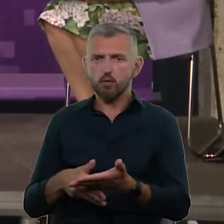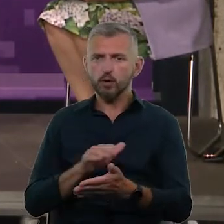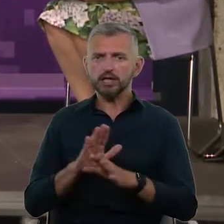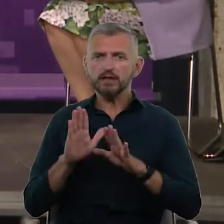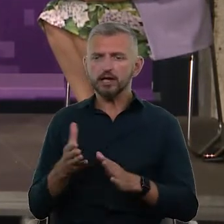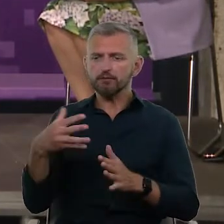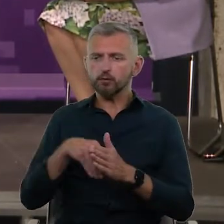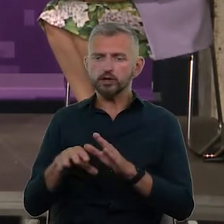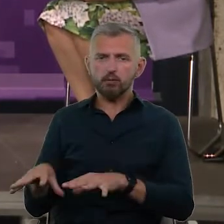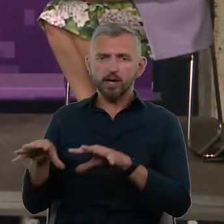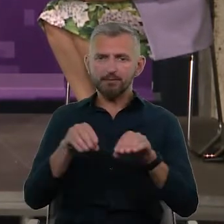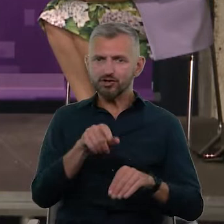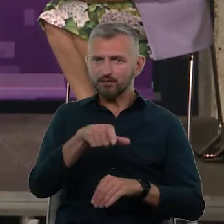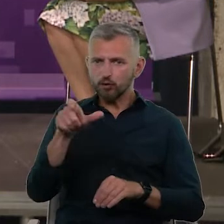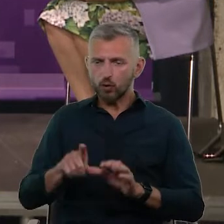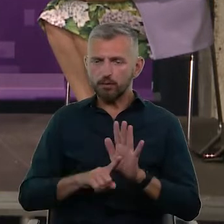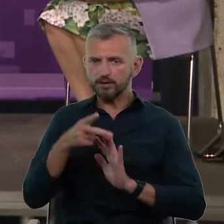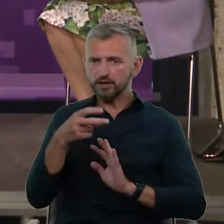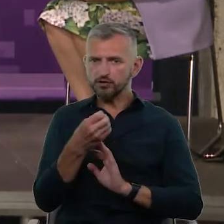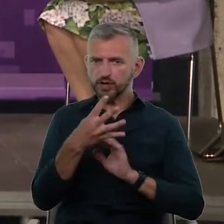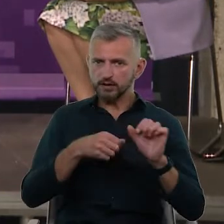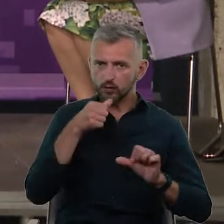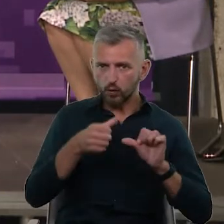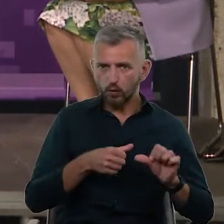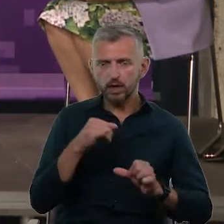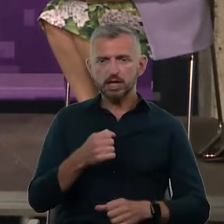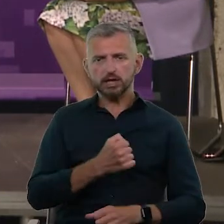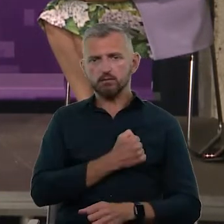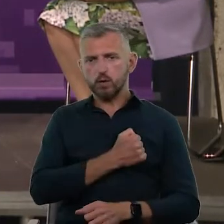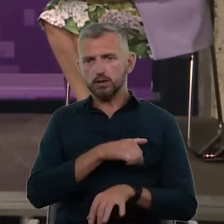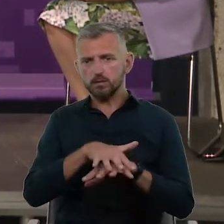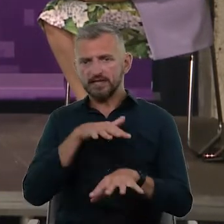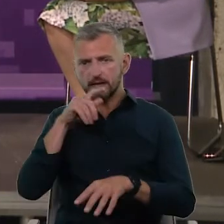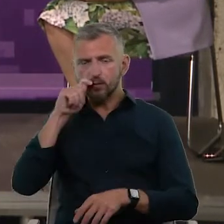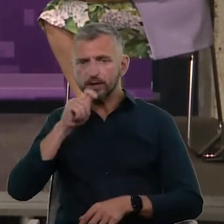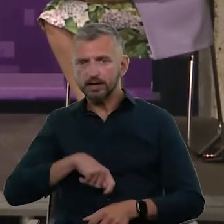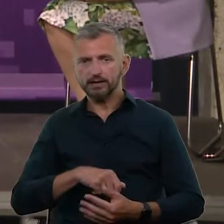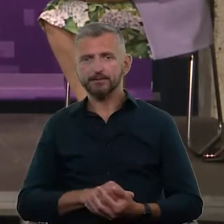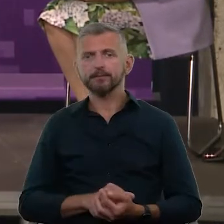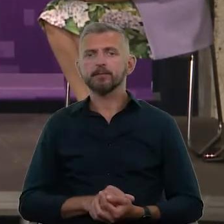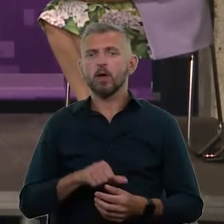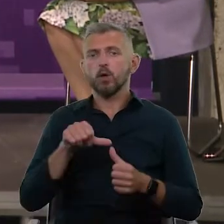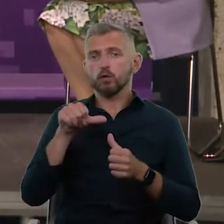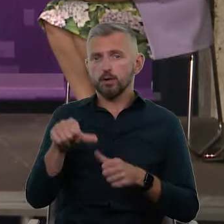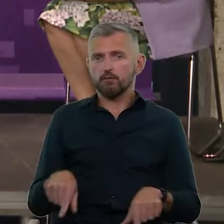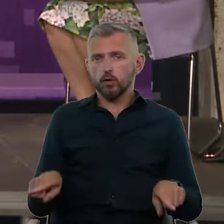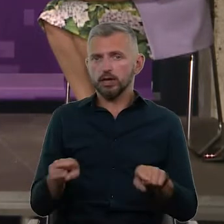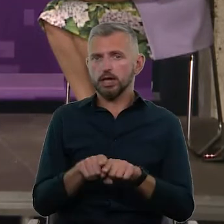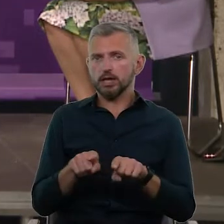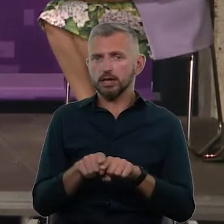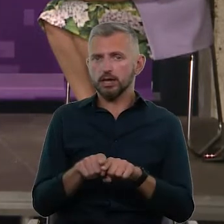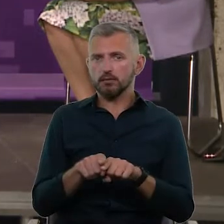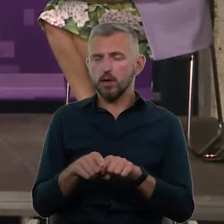тільки внутрішньо переселеним особам з 2014 року, але й Збройним силам України. Тобто особливо такий,